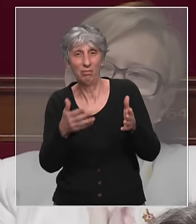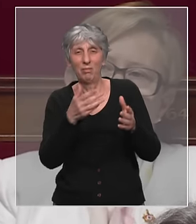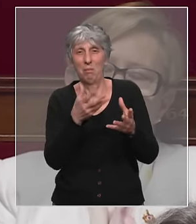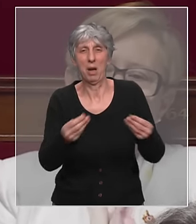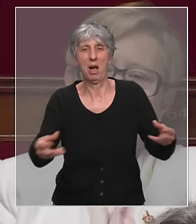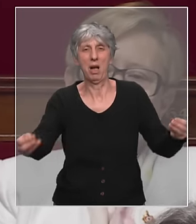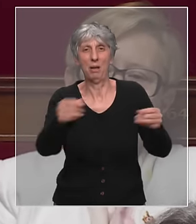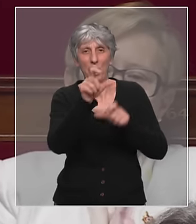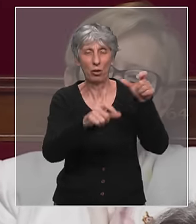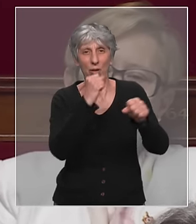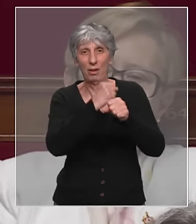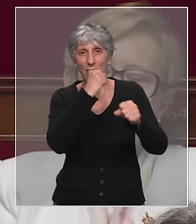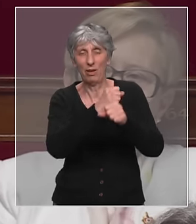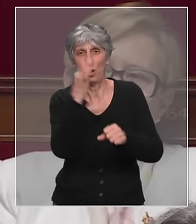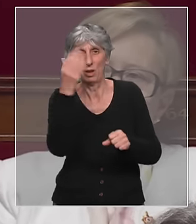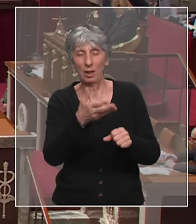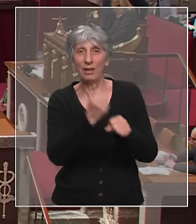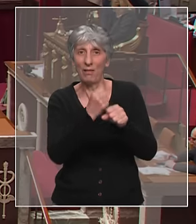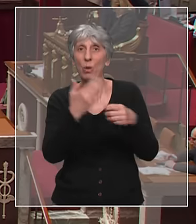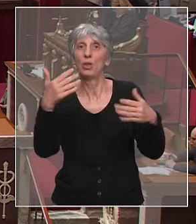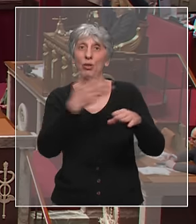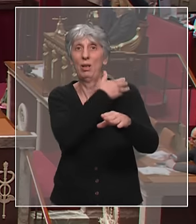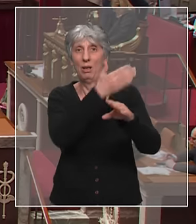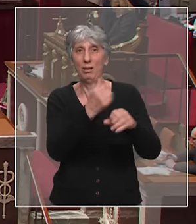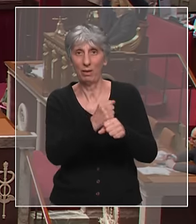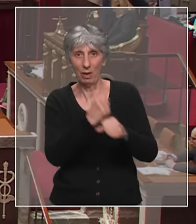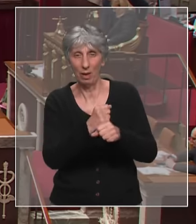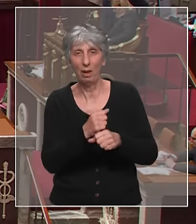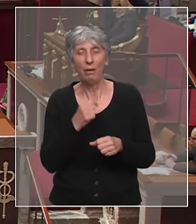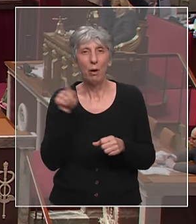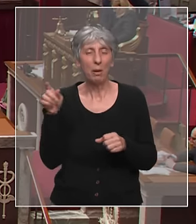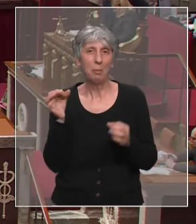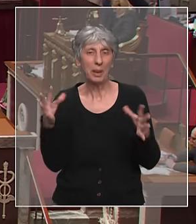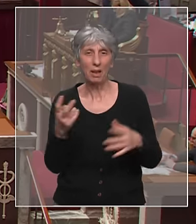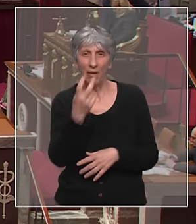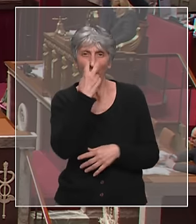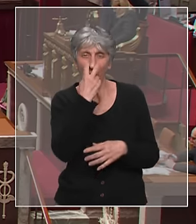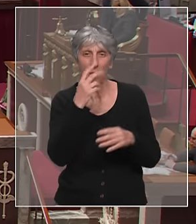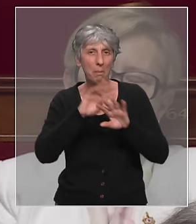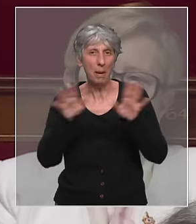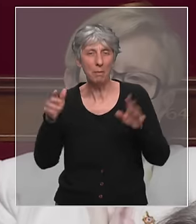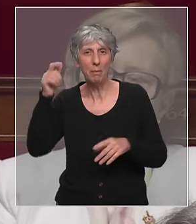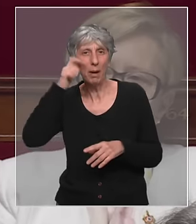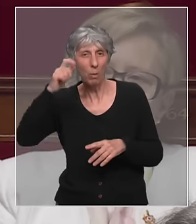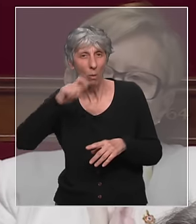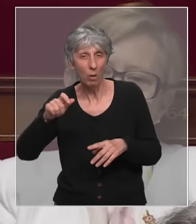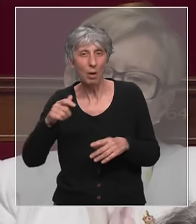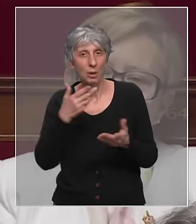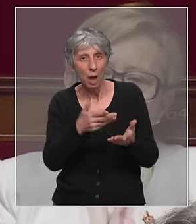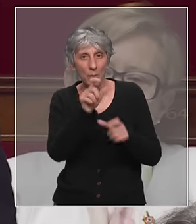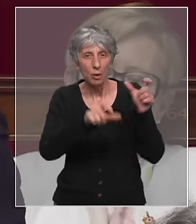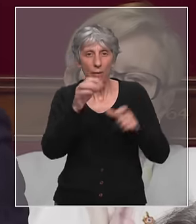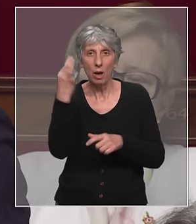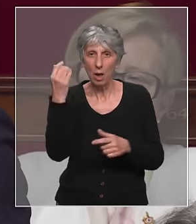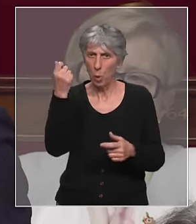des Français qui travaillent ou qui ont travaillé. Votre aveuglement, partagé d'ailleurs avec celui d'Emmanuel Macron, coûte cher aux Français.